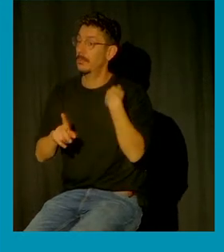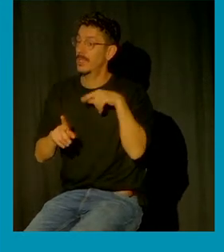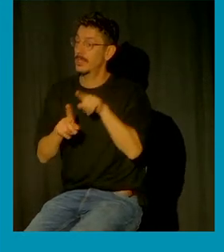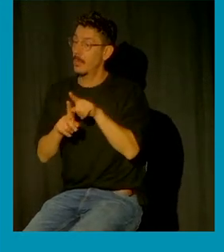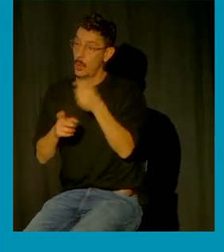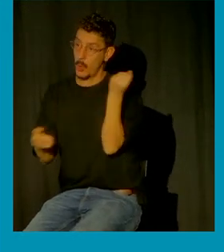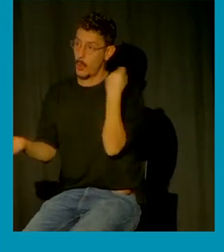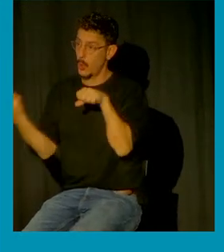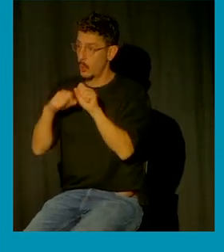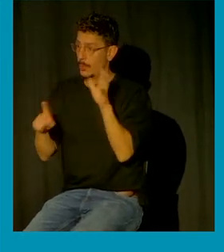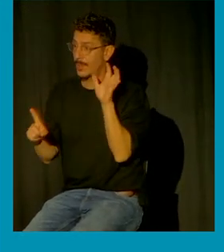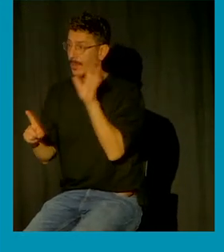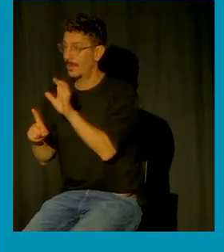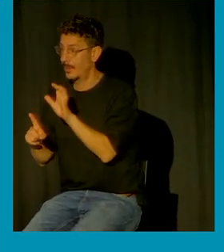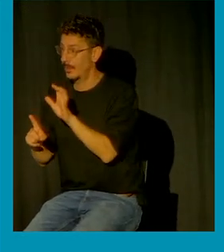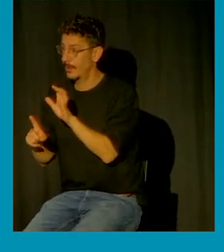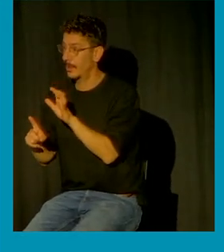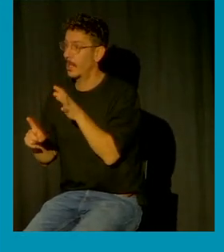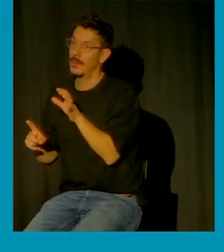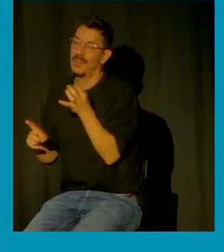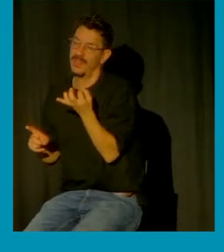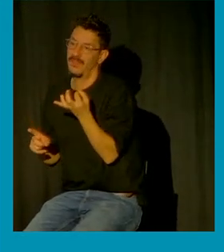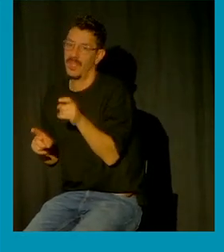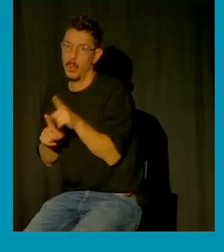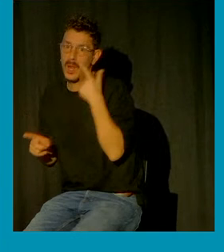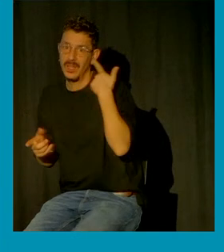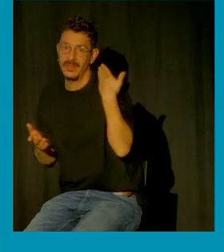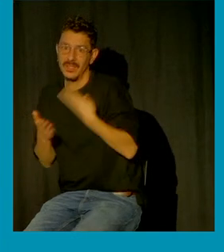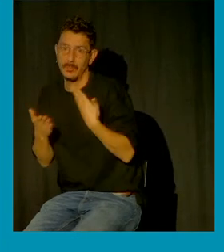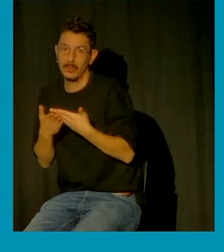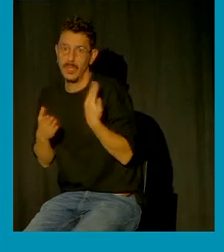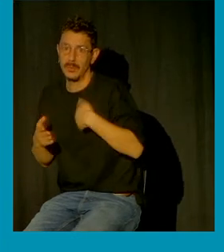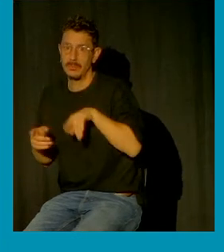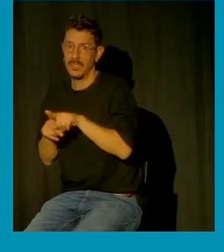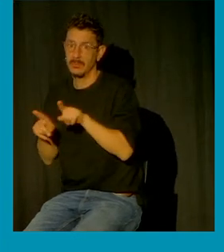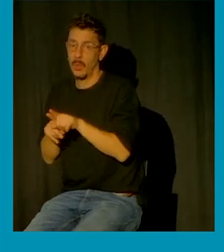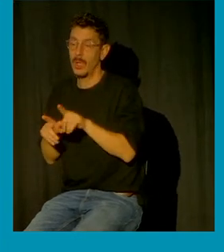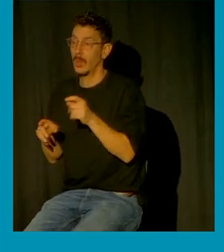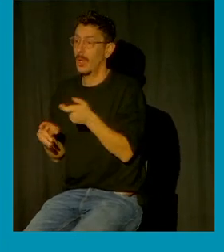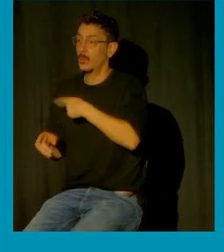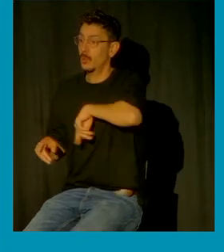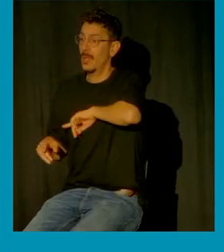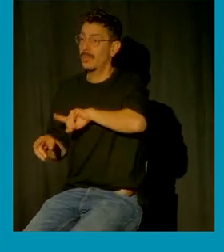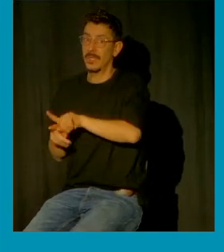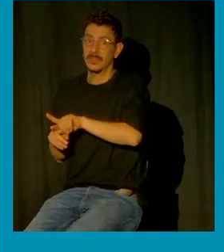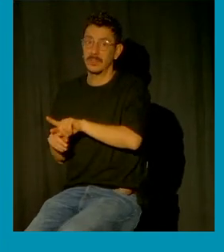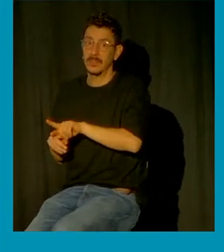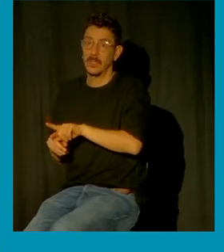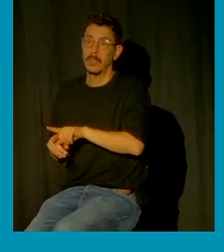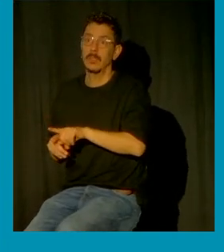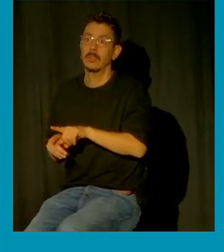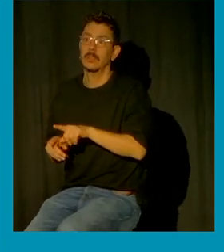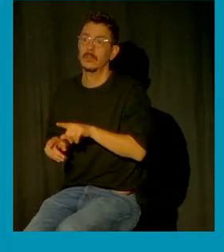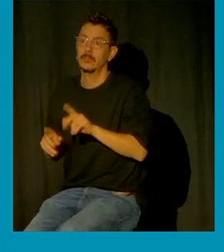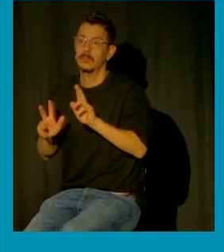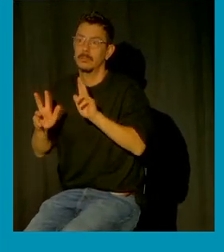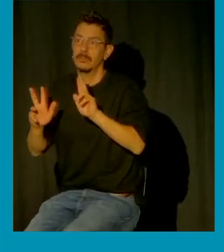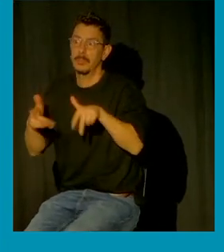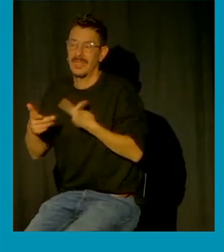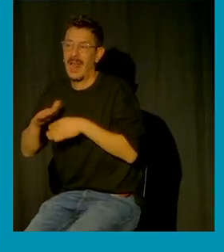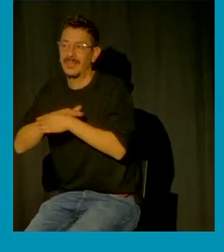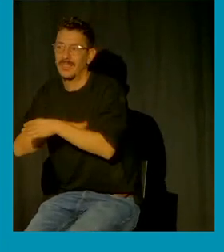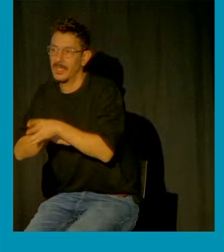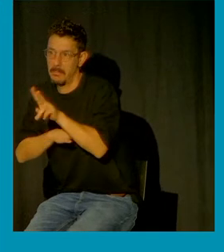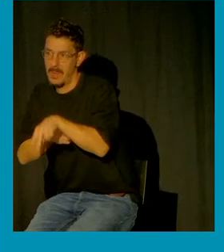sobre les vides de les dones no caldrà que demostrem aquests decibelis en els que una manca de perspectiva de gènere mai ens permetran accedir